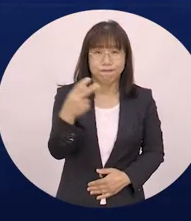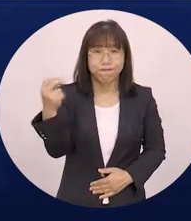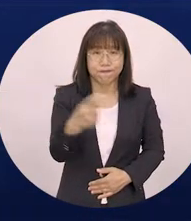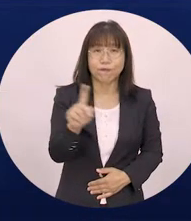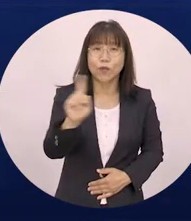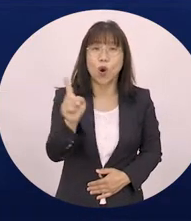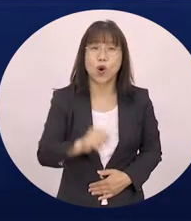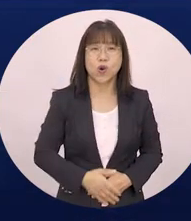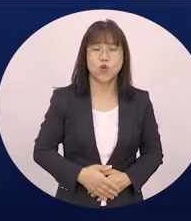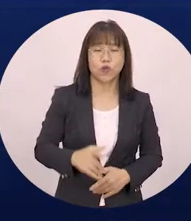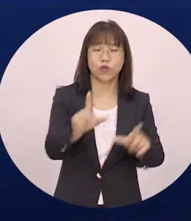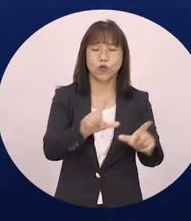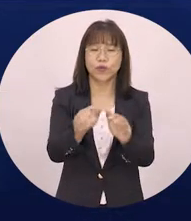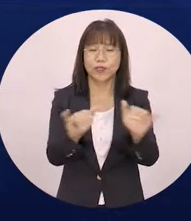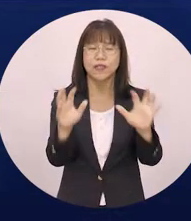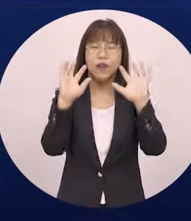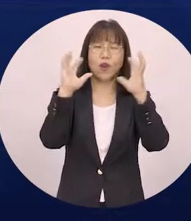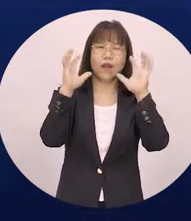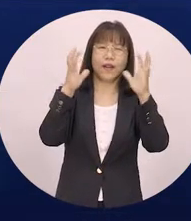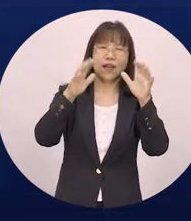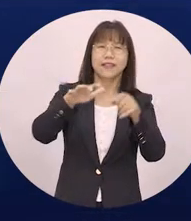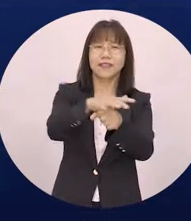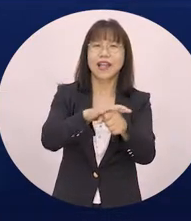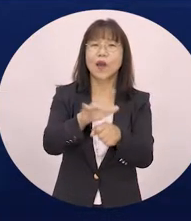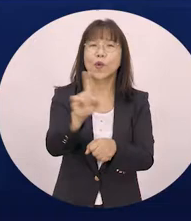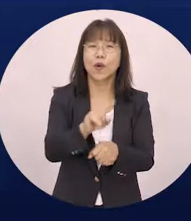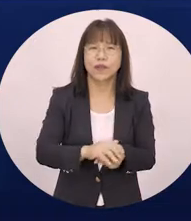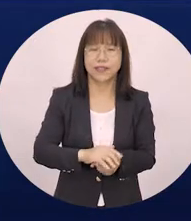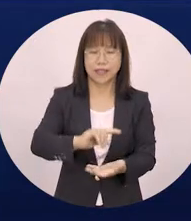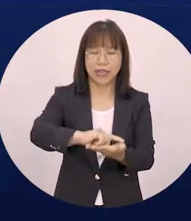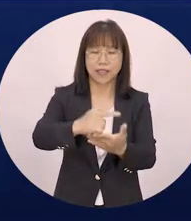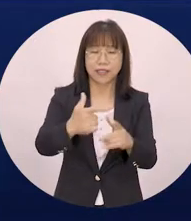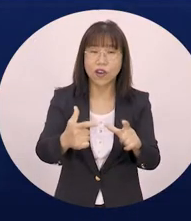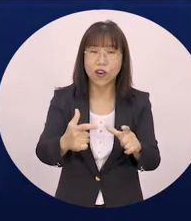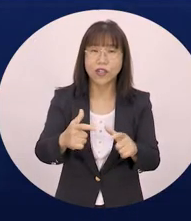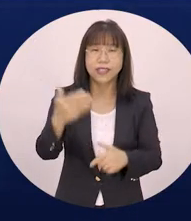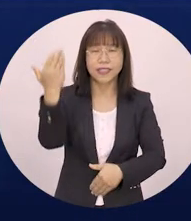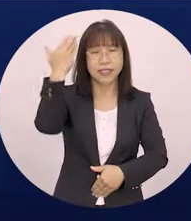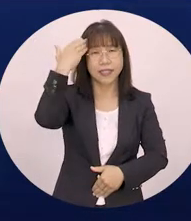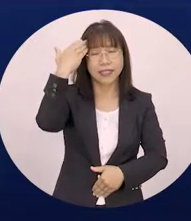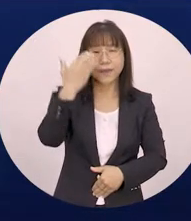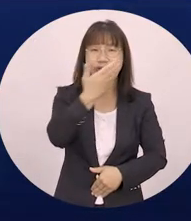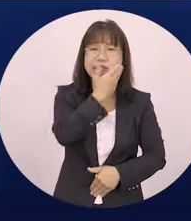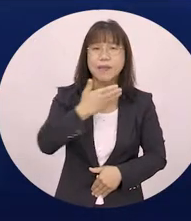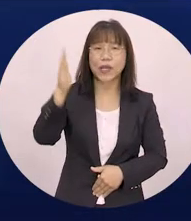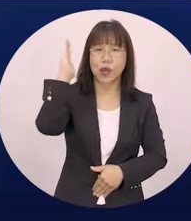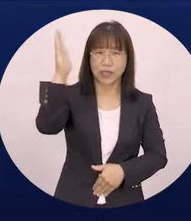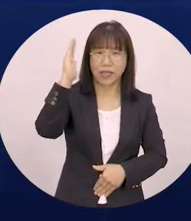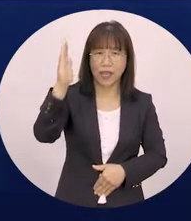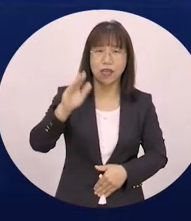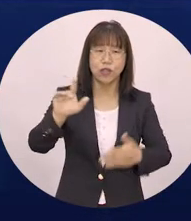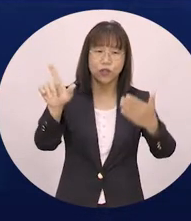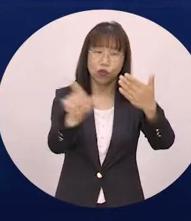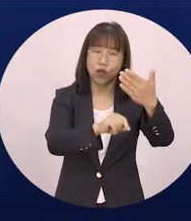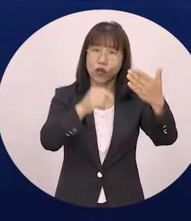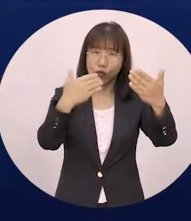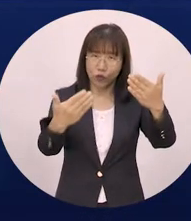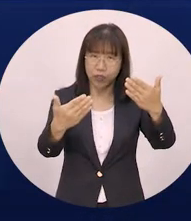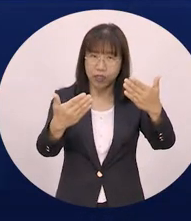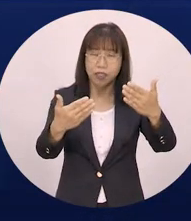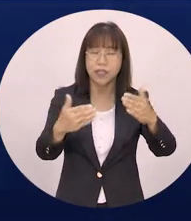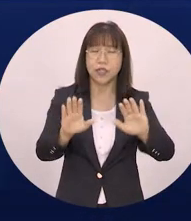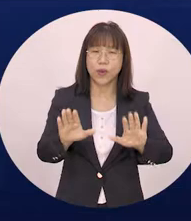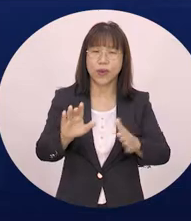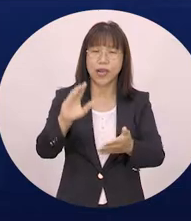회차가 거듭될수록 구민들의 더 많은 사랑을 받고 있는 강서 지식비타민 강좌가 오는 9월 9일 강서구청